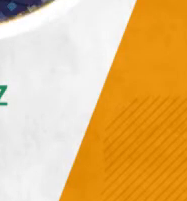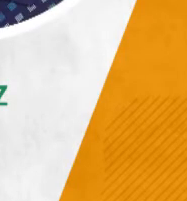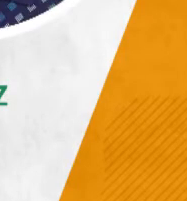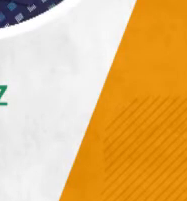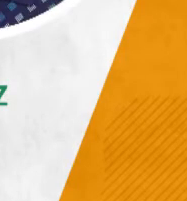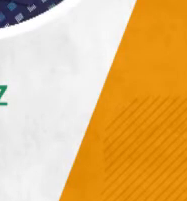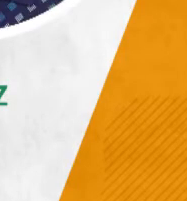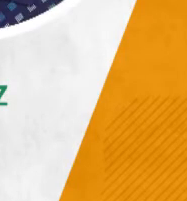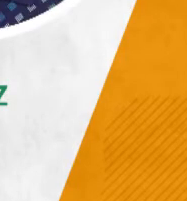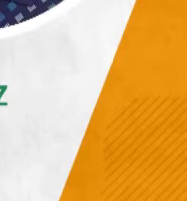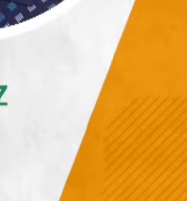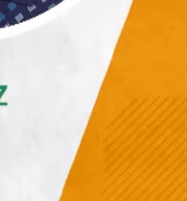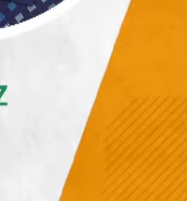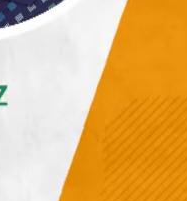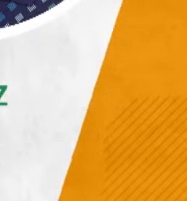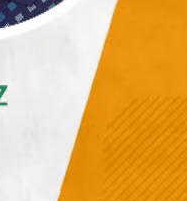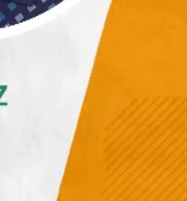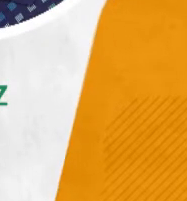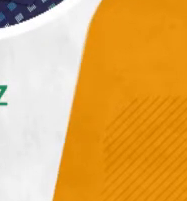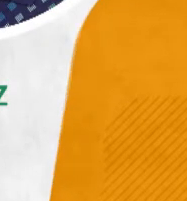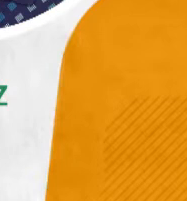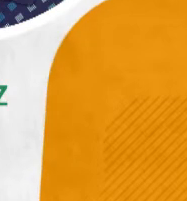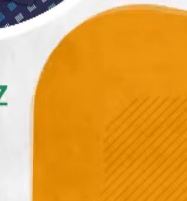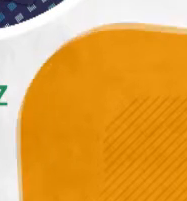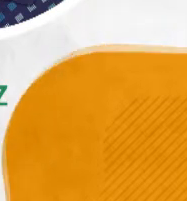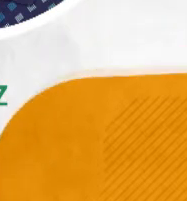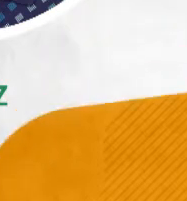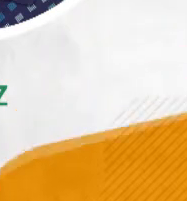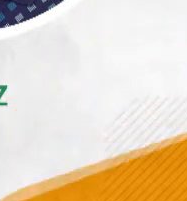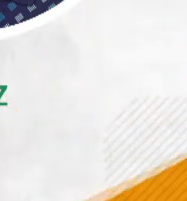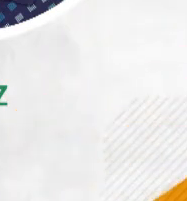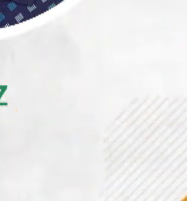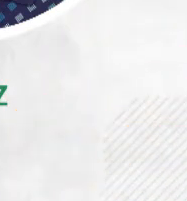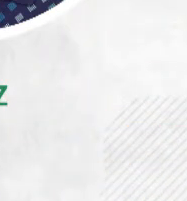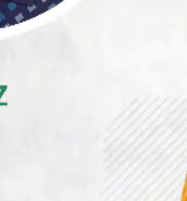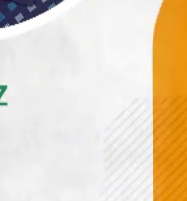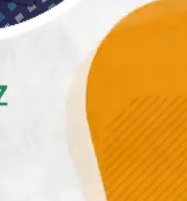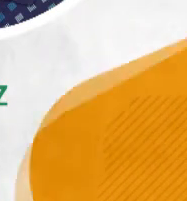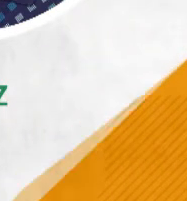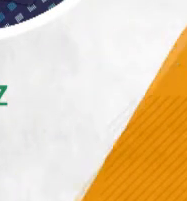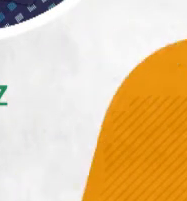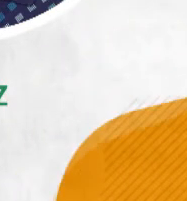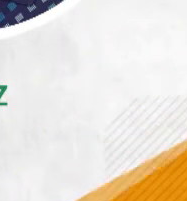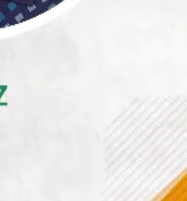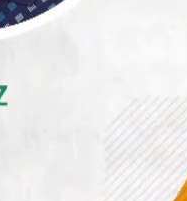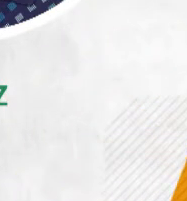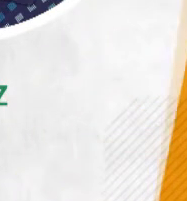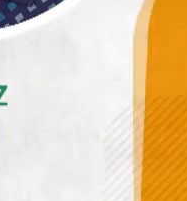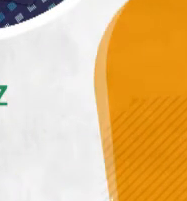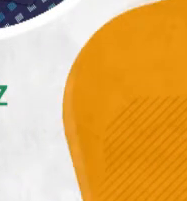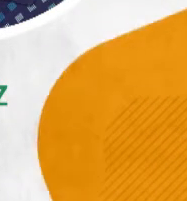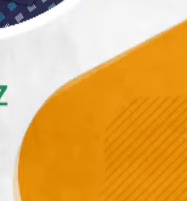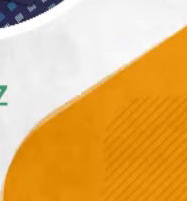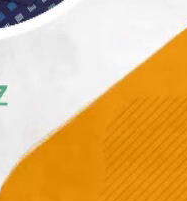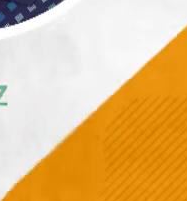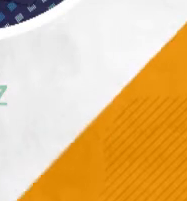ilgili merak edilenleri Ankara Üniversitesi Ziraat Bu bir dizi öğretim üyesi profesör doktor Soner Kazaz Az sonra Yeni